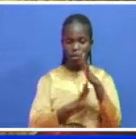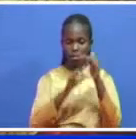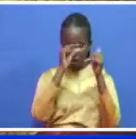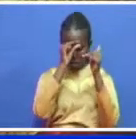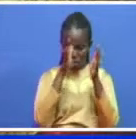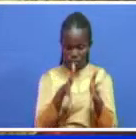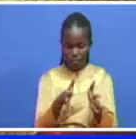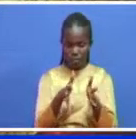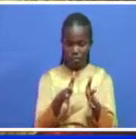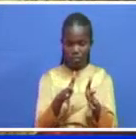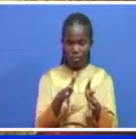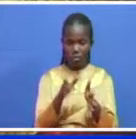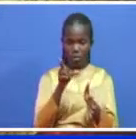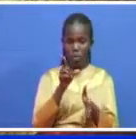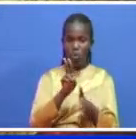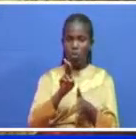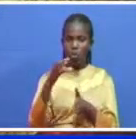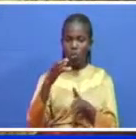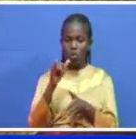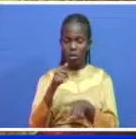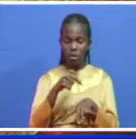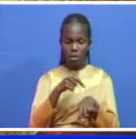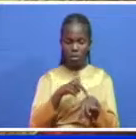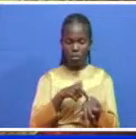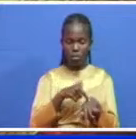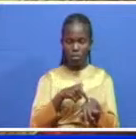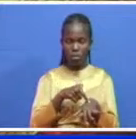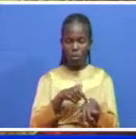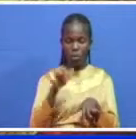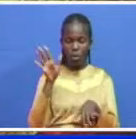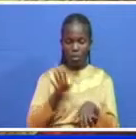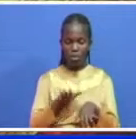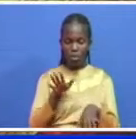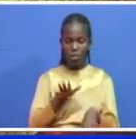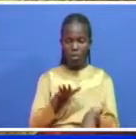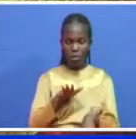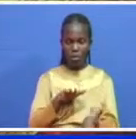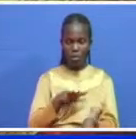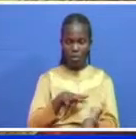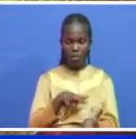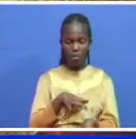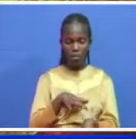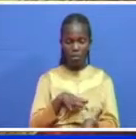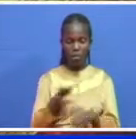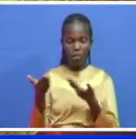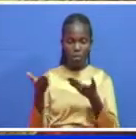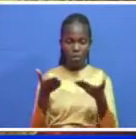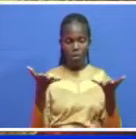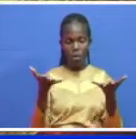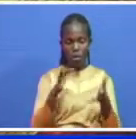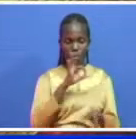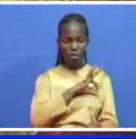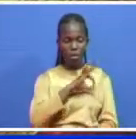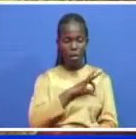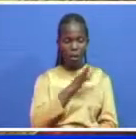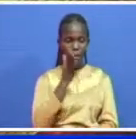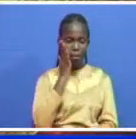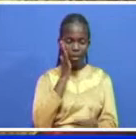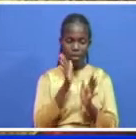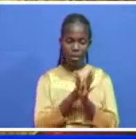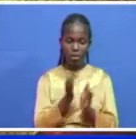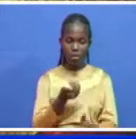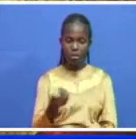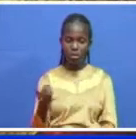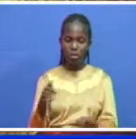governor Mwandu Lucy Mulili Kabinda kana edho kete amaitu alama atedheka na alame utedheka ndhini wa sivitali wa mother and child ni